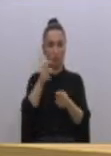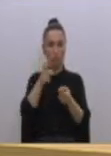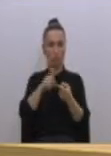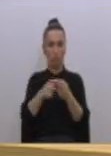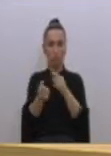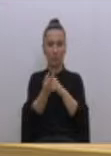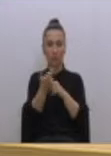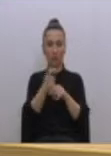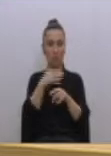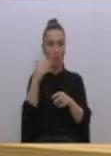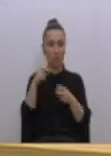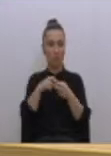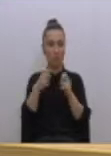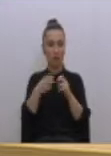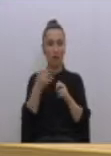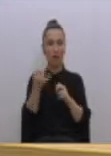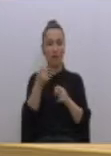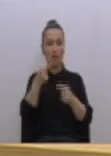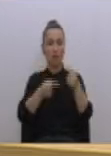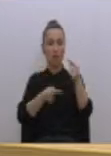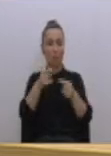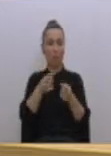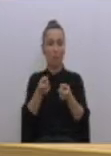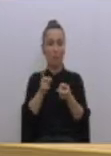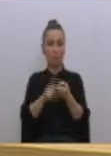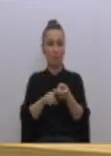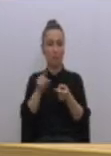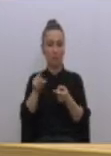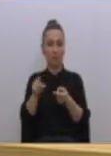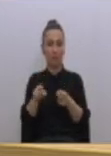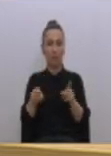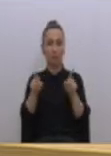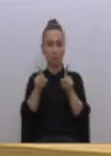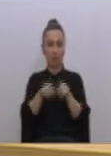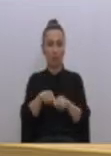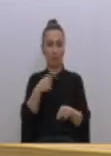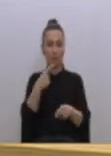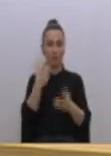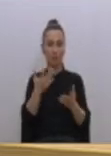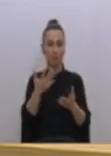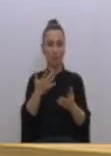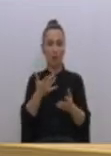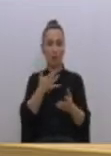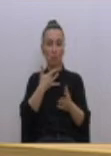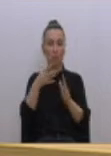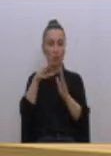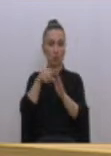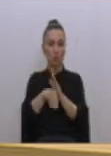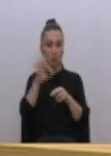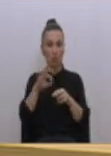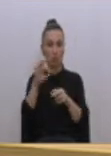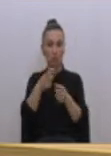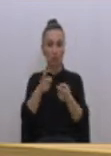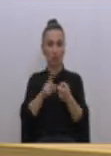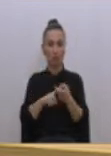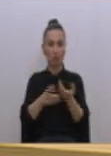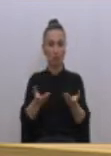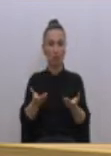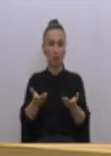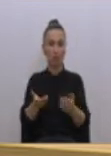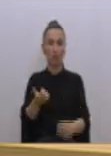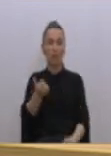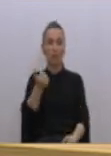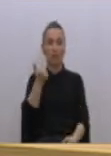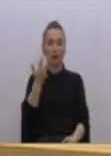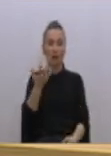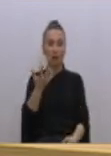ძალიან სერიოზული პრობლემები. ინტერესთა კონფლიქტი იგივე ასე ვთქვათ, მუნიციპალიტეტებში შემოწმებასთან და